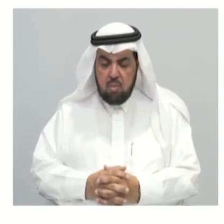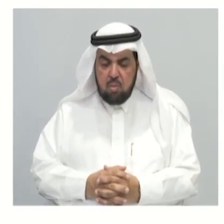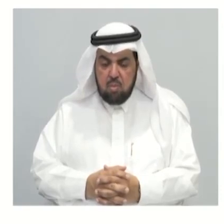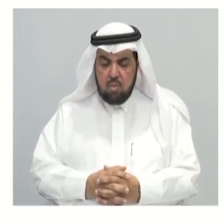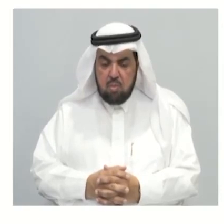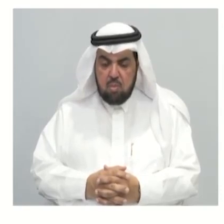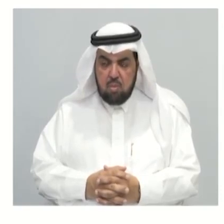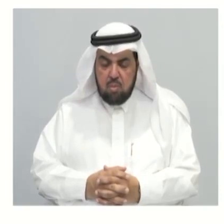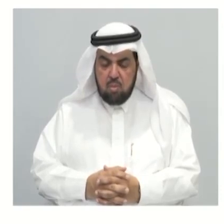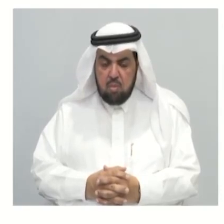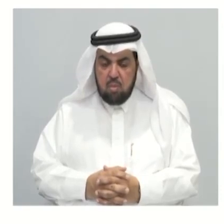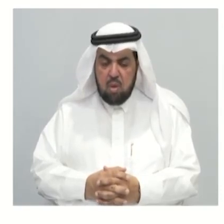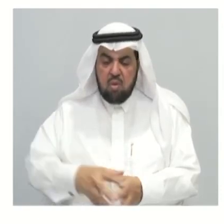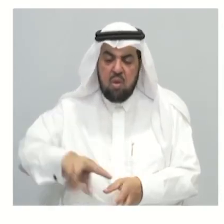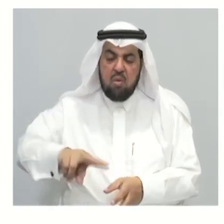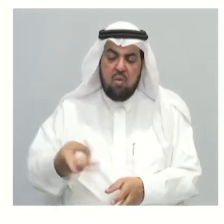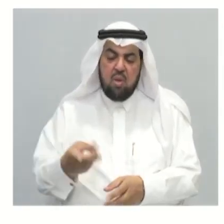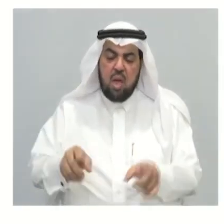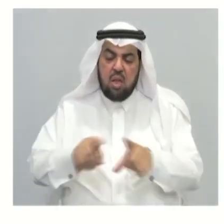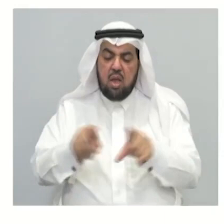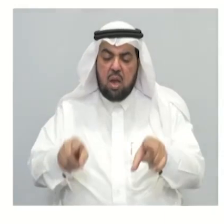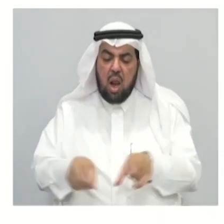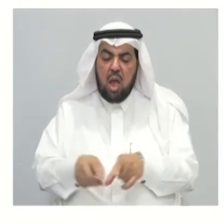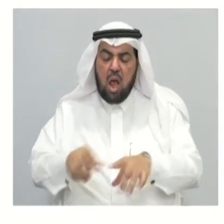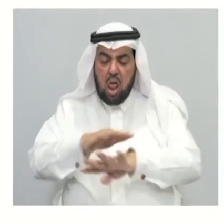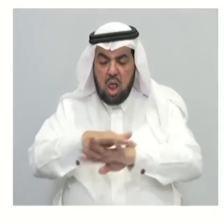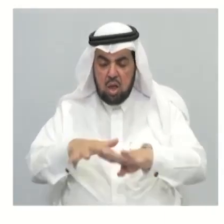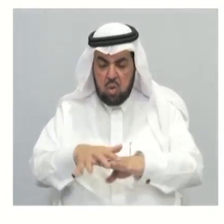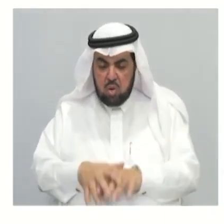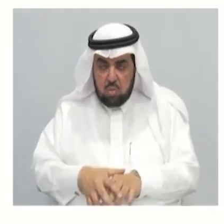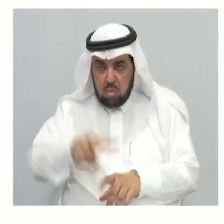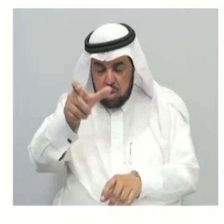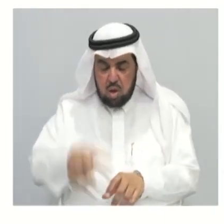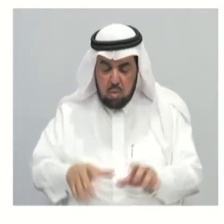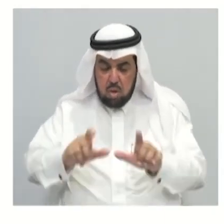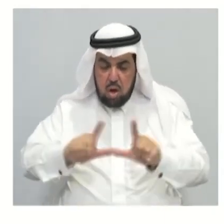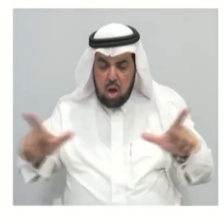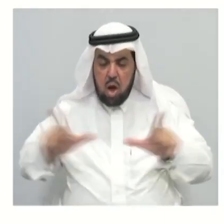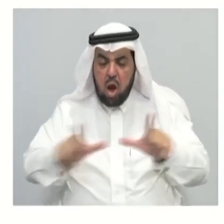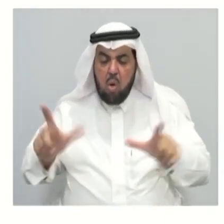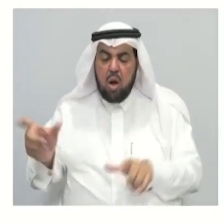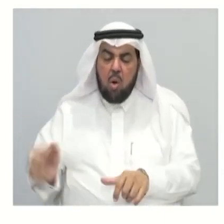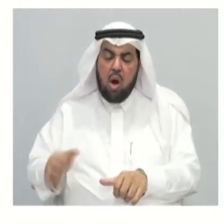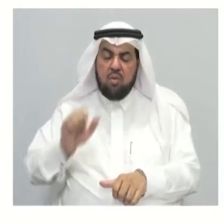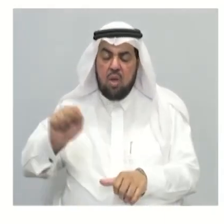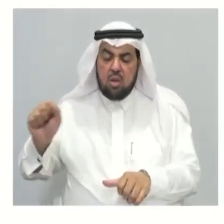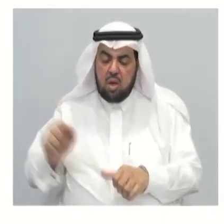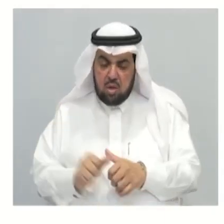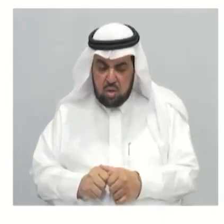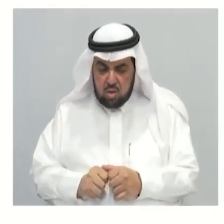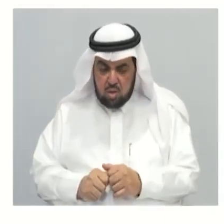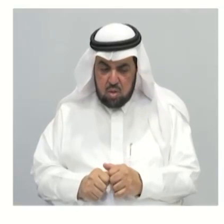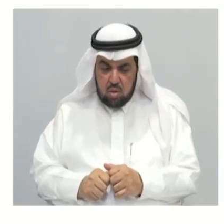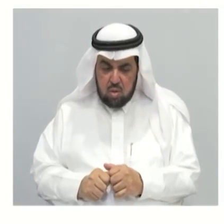الاجمالي في تعديل خلايا الجدول ايضا من قائمه نوافذ خصائص نلاحظ